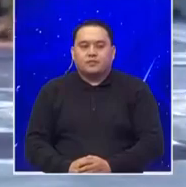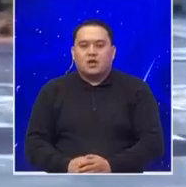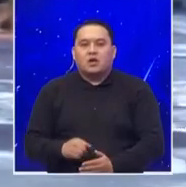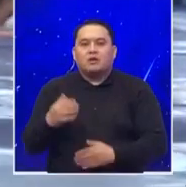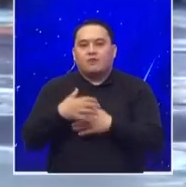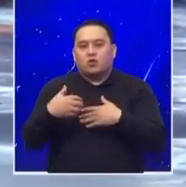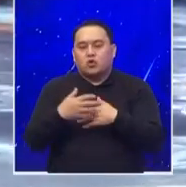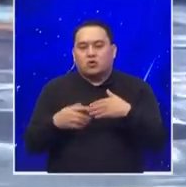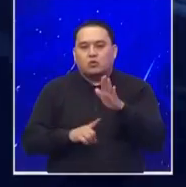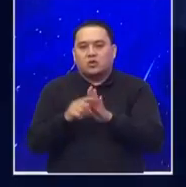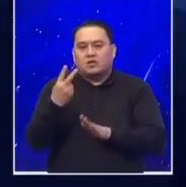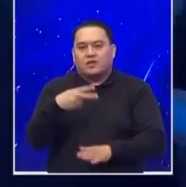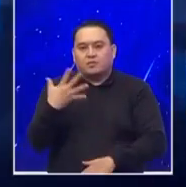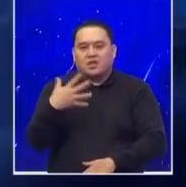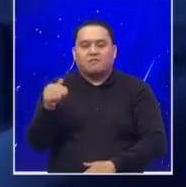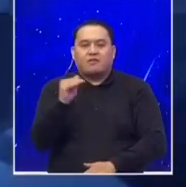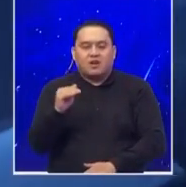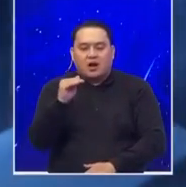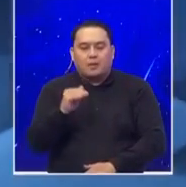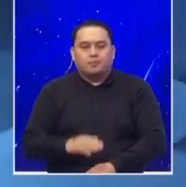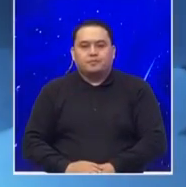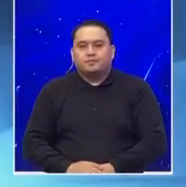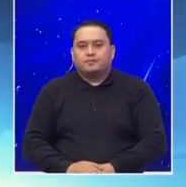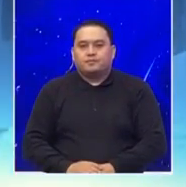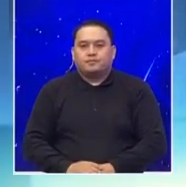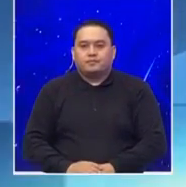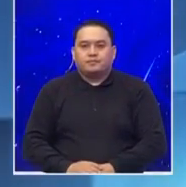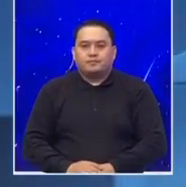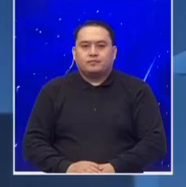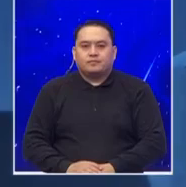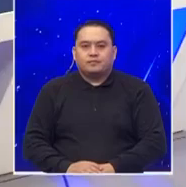Щучинске 25 февраля. Алексей Цой, Нуржан Муканов, телеканал ЖТСУ.